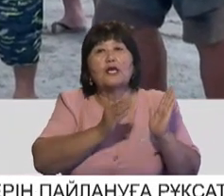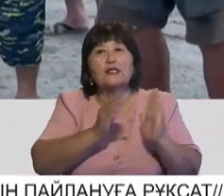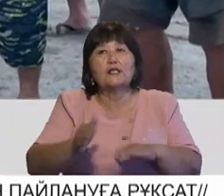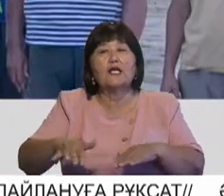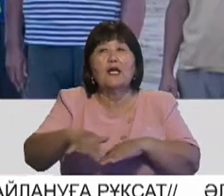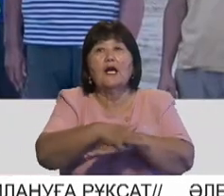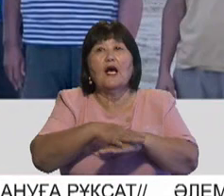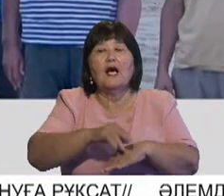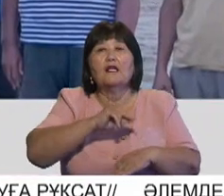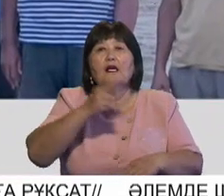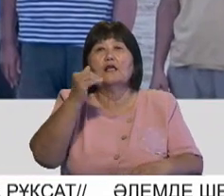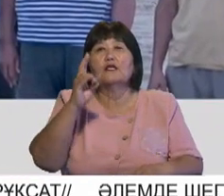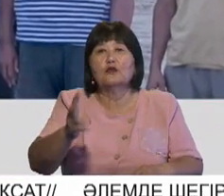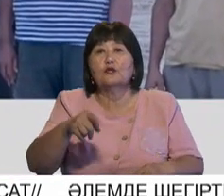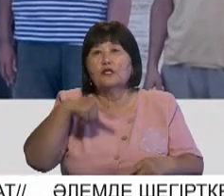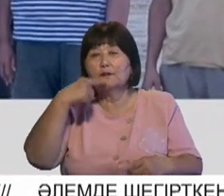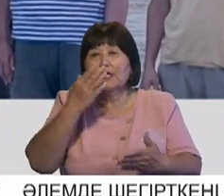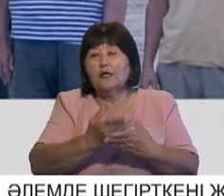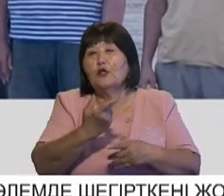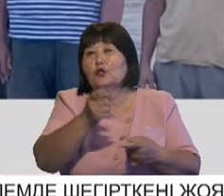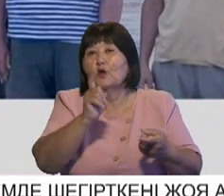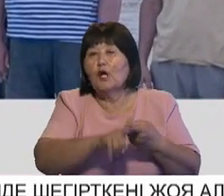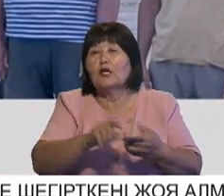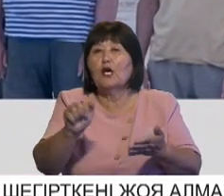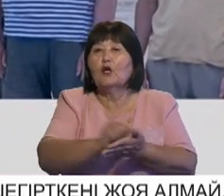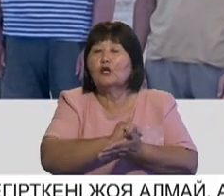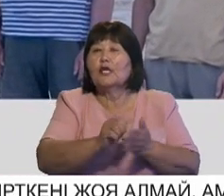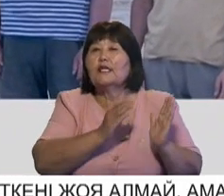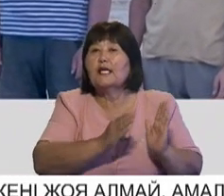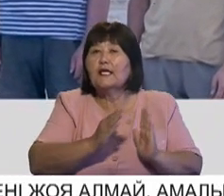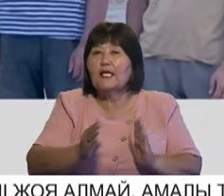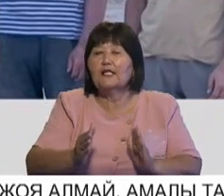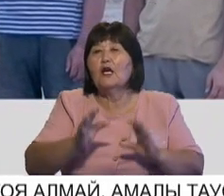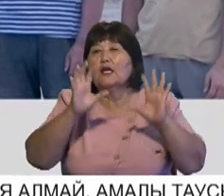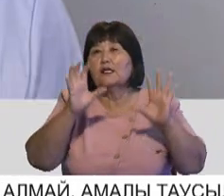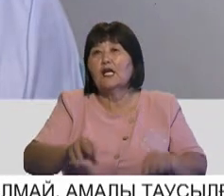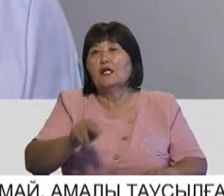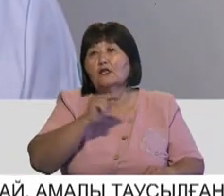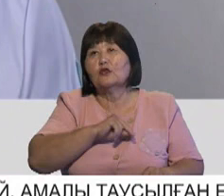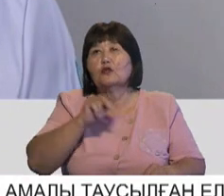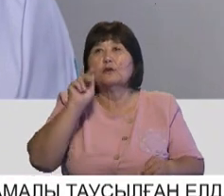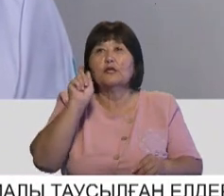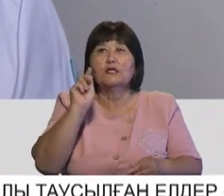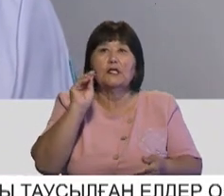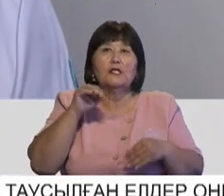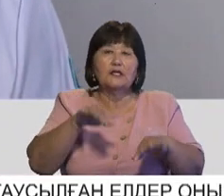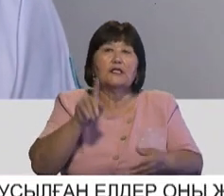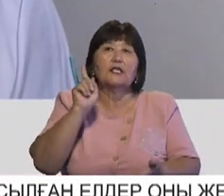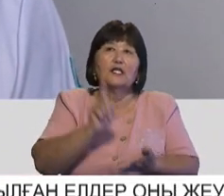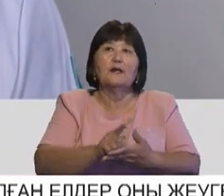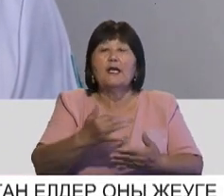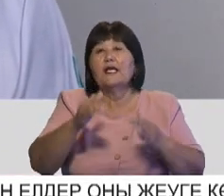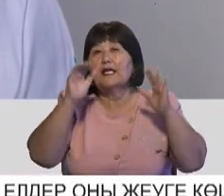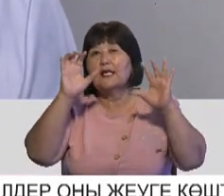халыққа қызмет көрсету арқылы, яғни соны деп айтамыз ғой, соны арқылы құжаттарын реттеп, заңды жұмыс істеткендеріңіз абзал. Ал егер